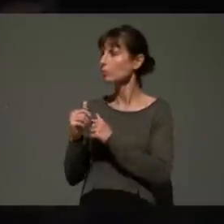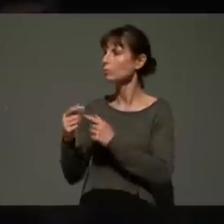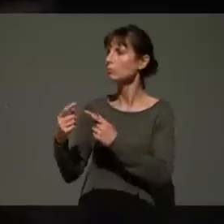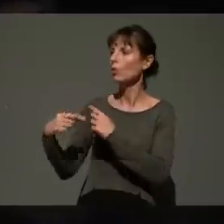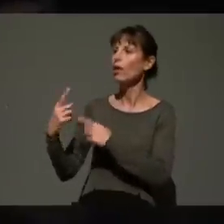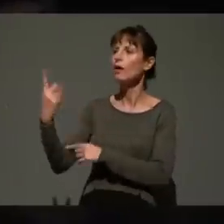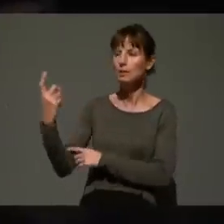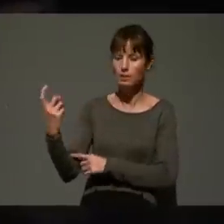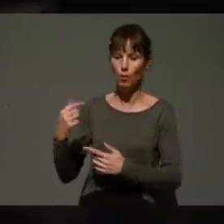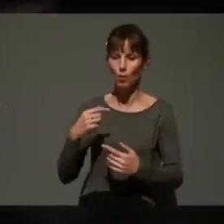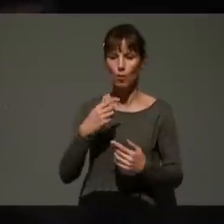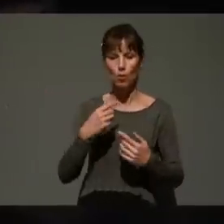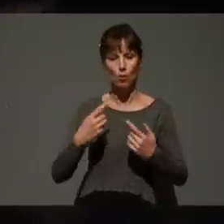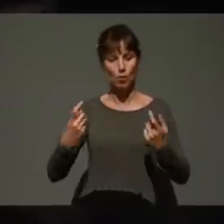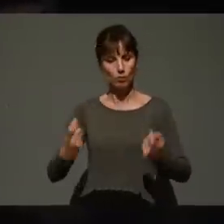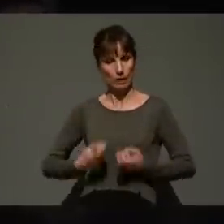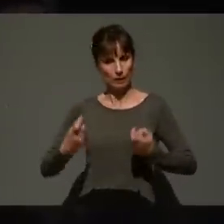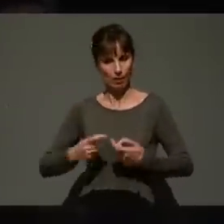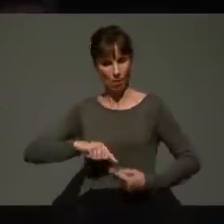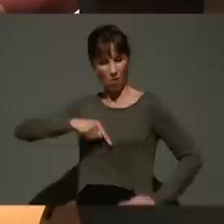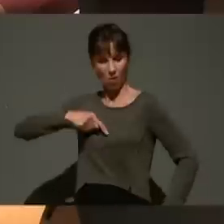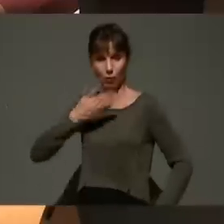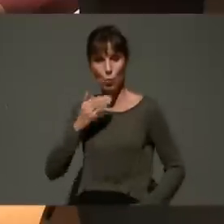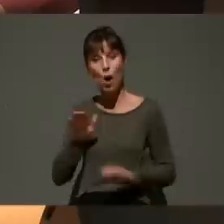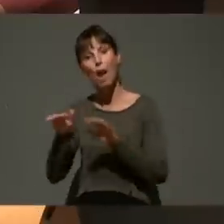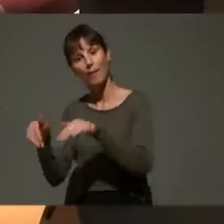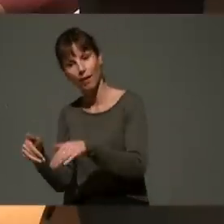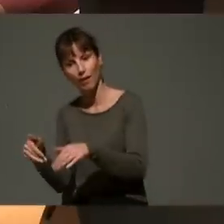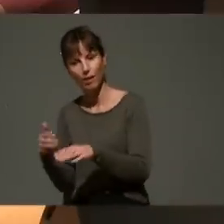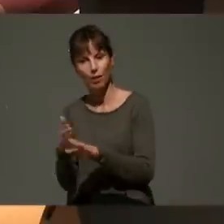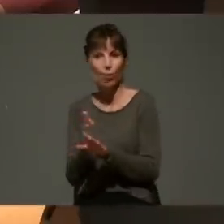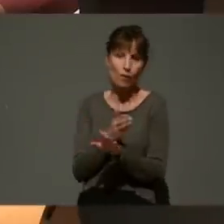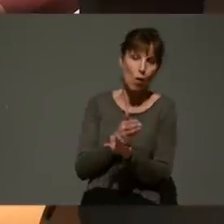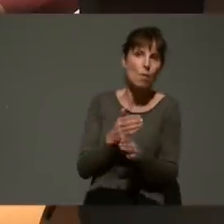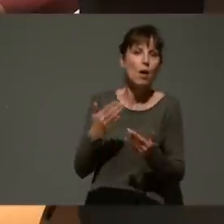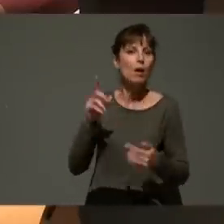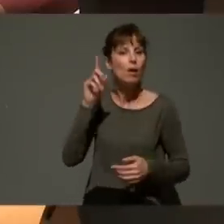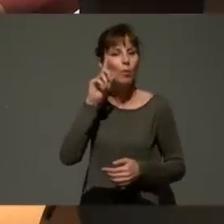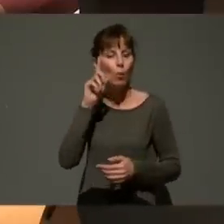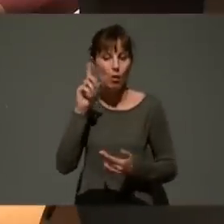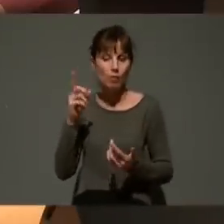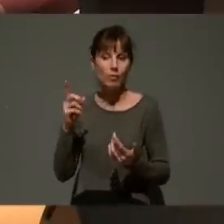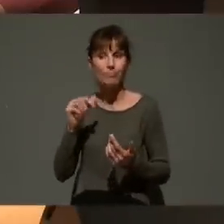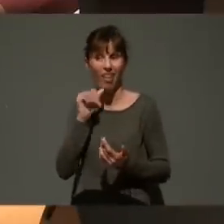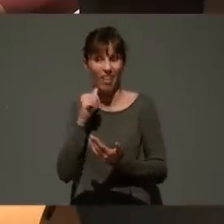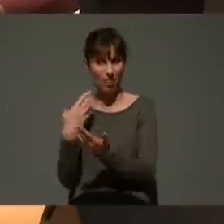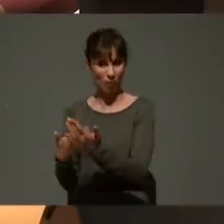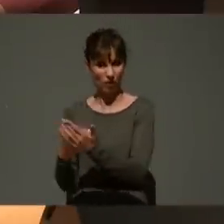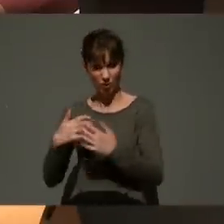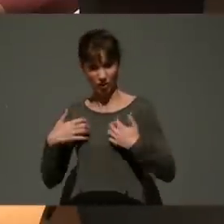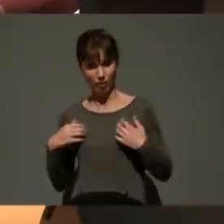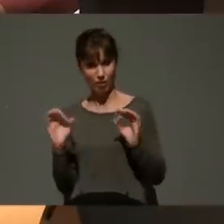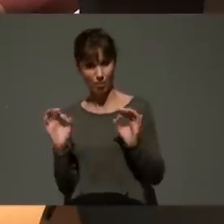mieux les faire après les exercices, et notamment les exercices intenses, qu'avant. Maintenant, pourquoi rien n'est prouvé ? Parce que,